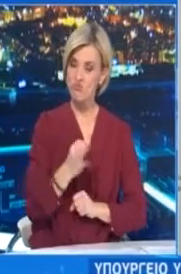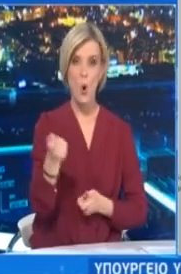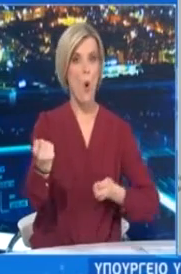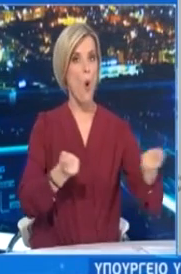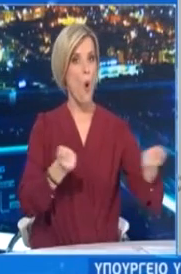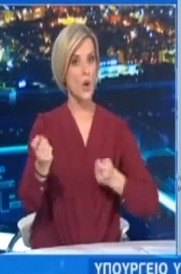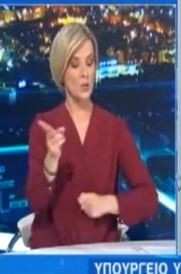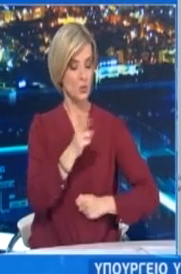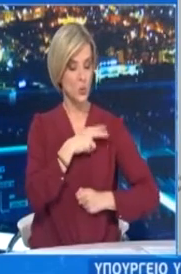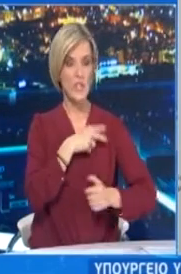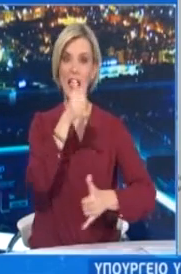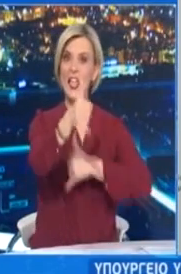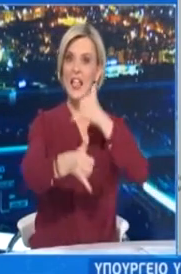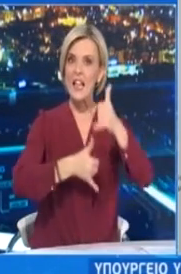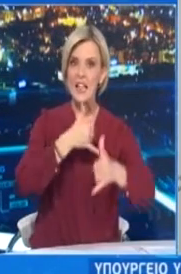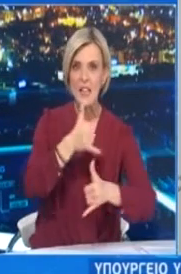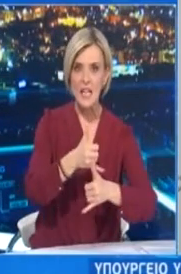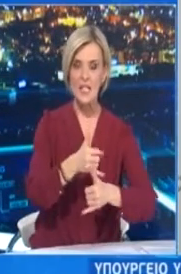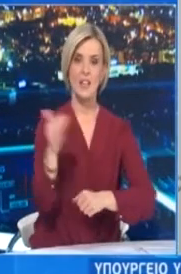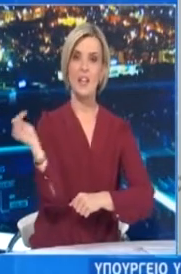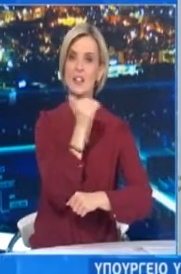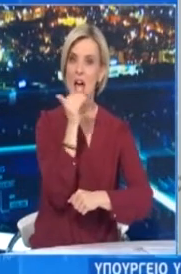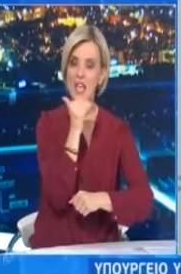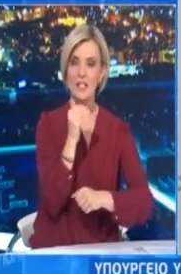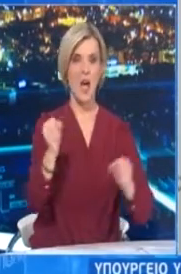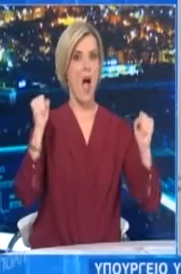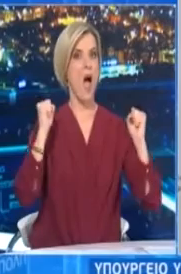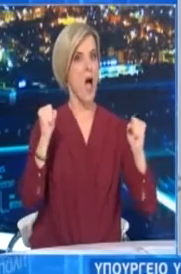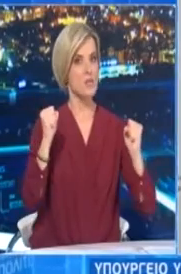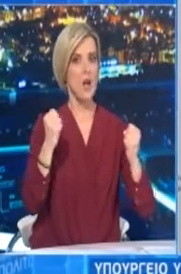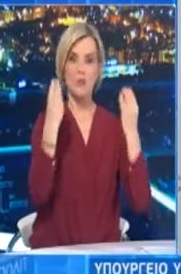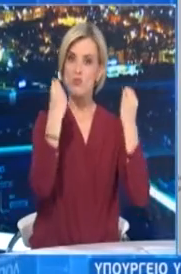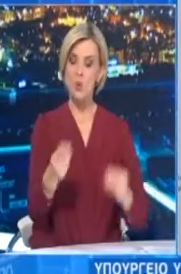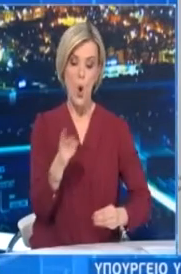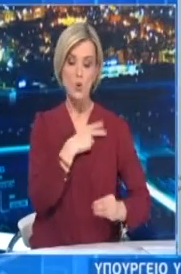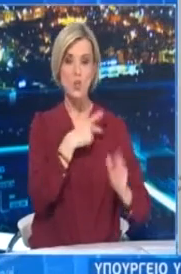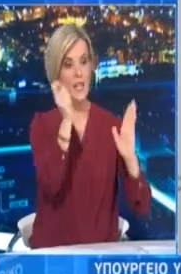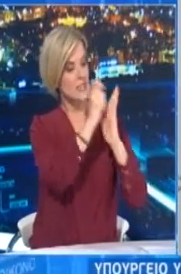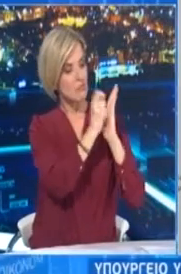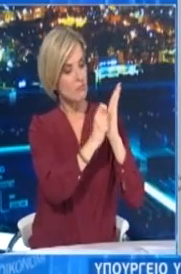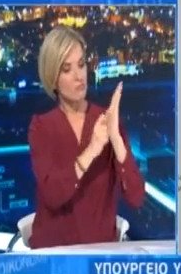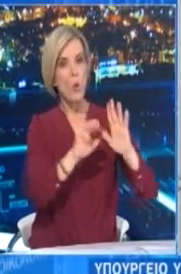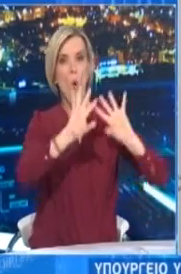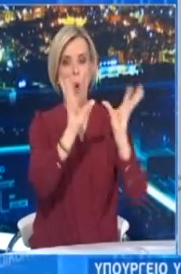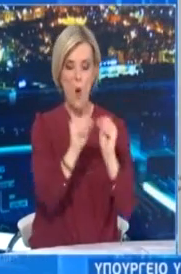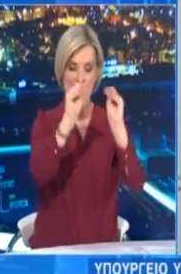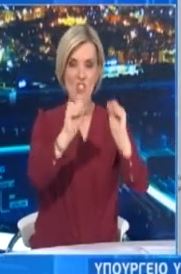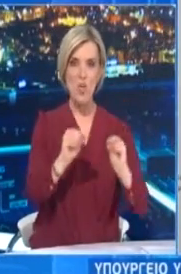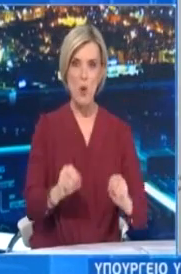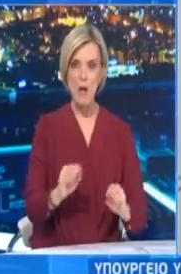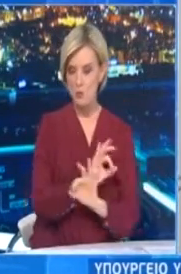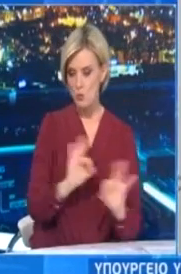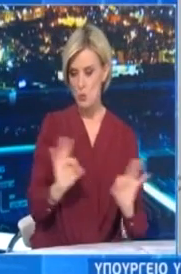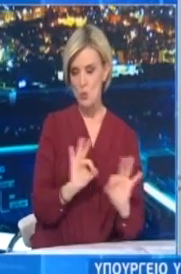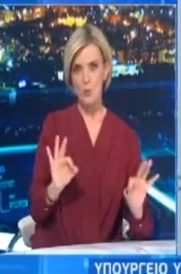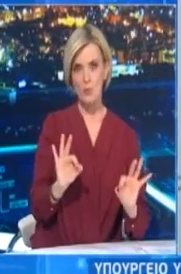οργανωμένη ηλεκτρονικά, έτσι ώστε να υπάρχει ταχύτητα, ασφάλεια, καλή καταγραφή και παρακολούθηση των δεδομένων. Η εμπειρία